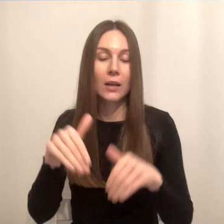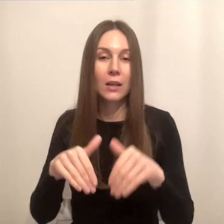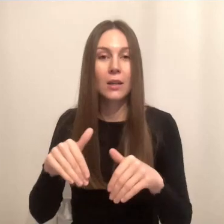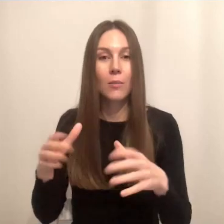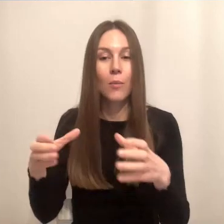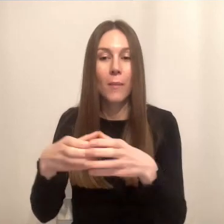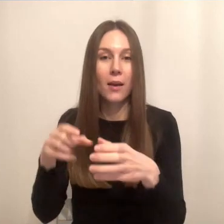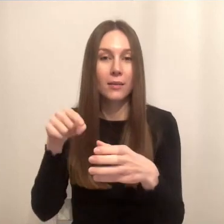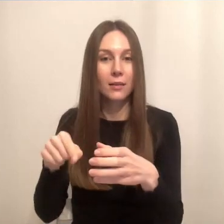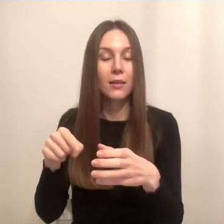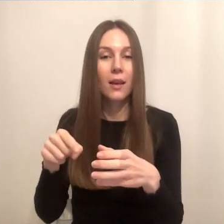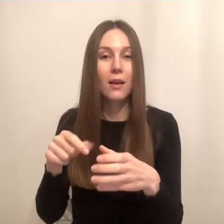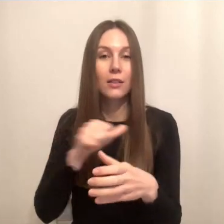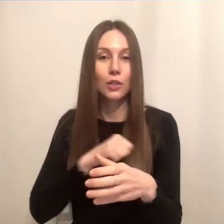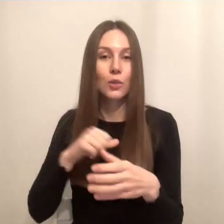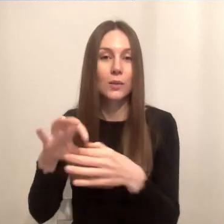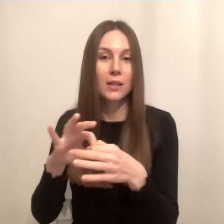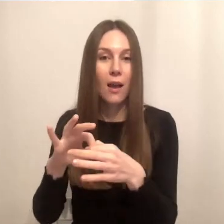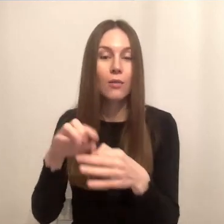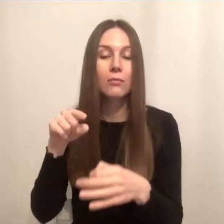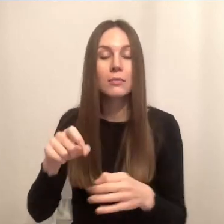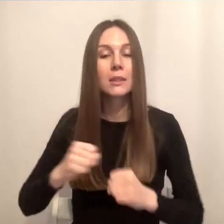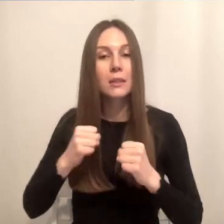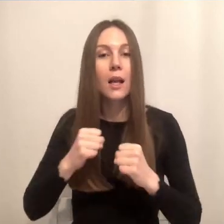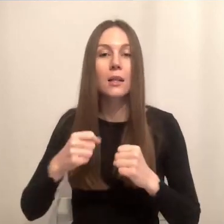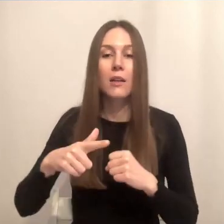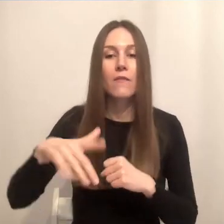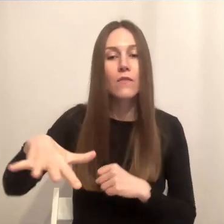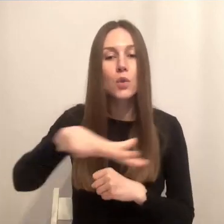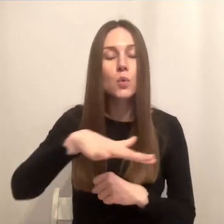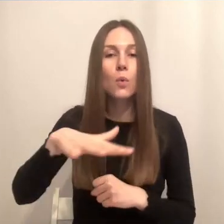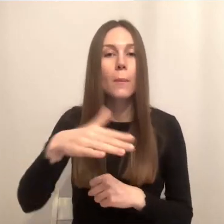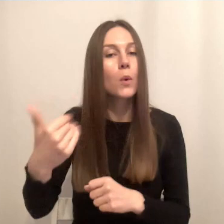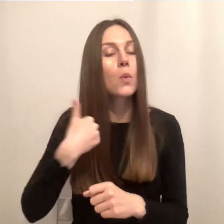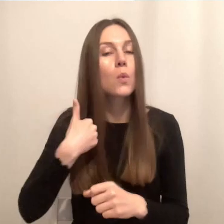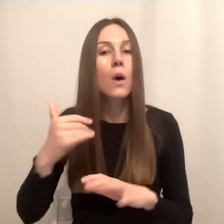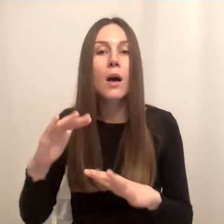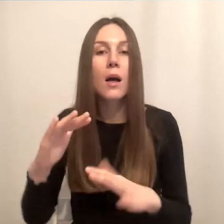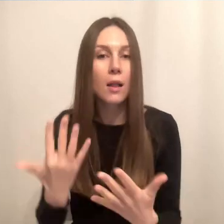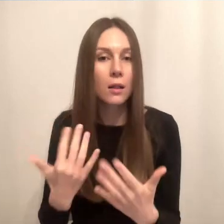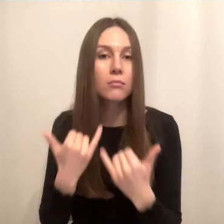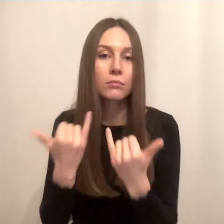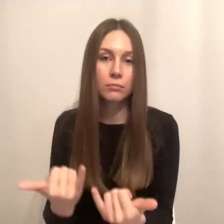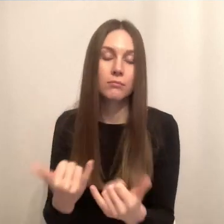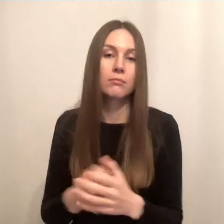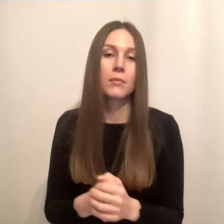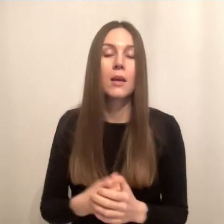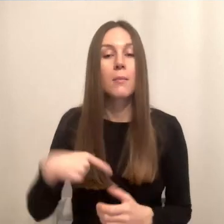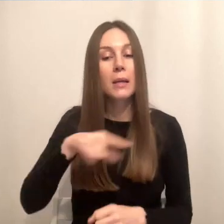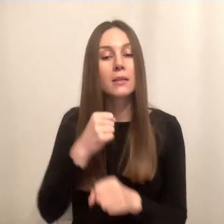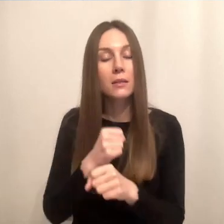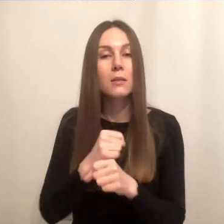kuri visada stengiasi atstovauti viešą interesą ir mes visada sąžiningai dirbantys siekiame